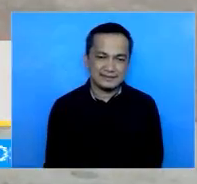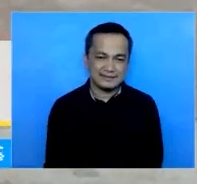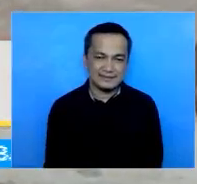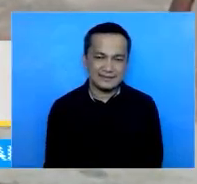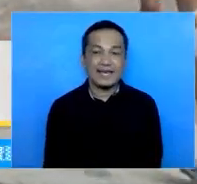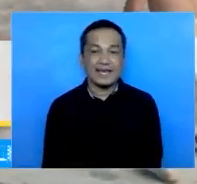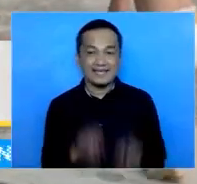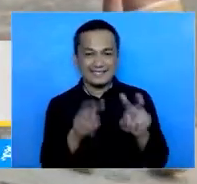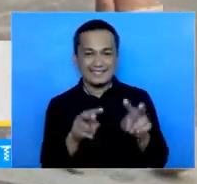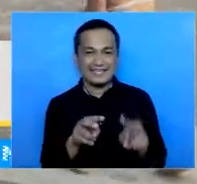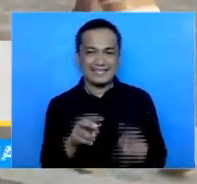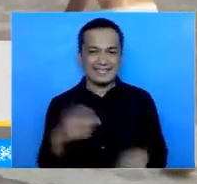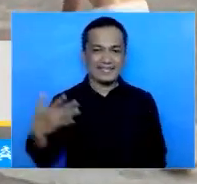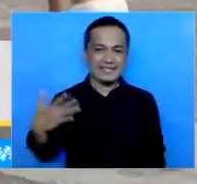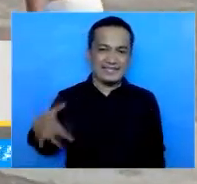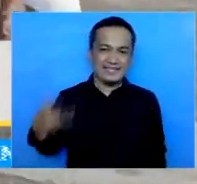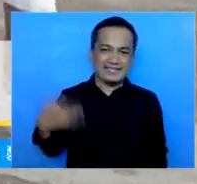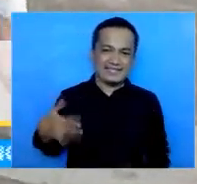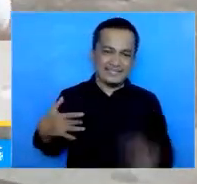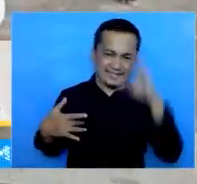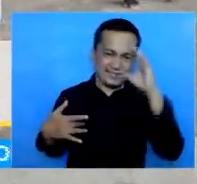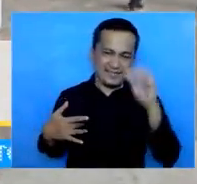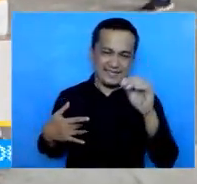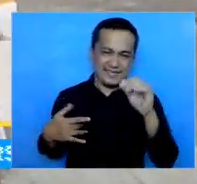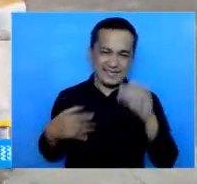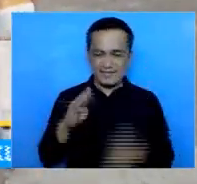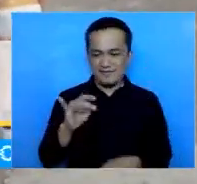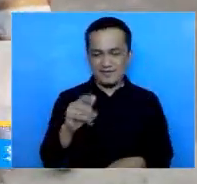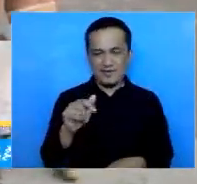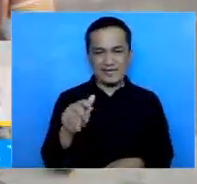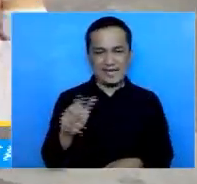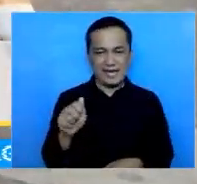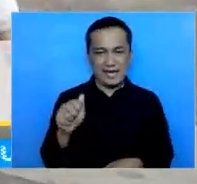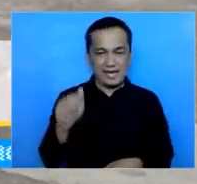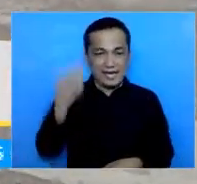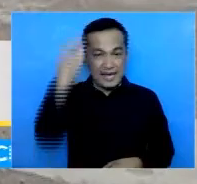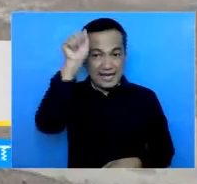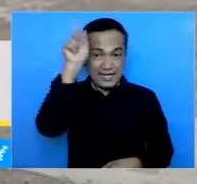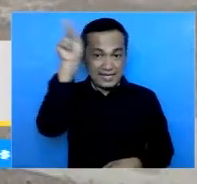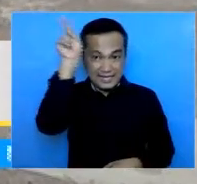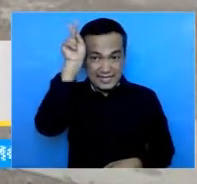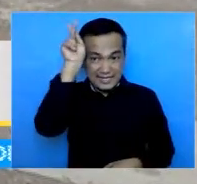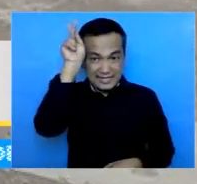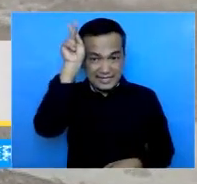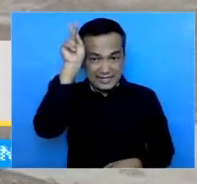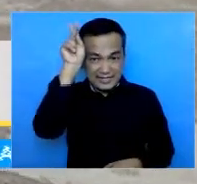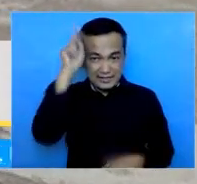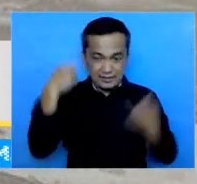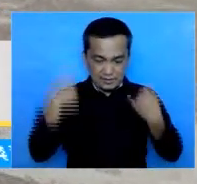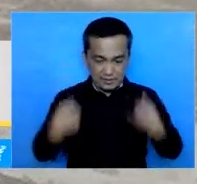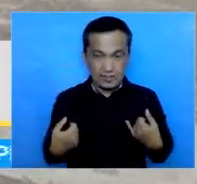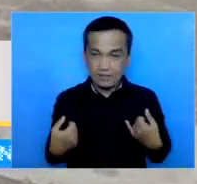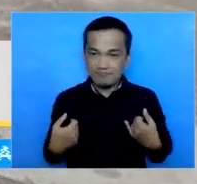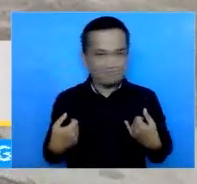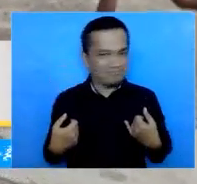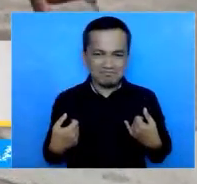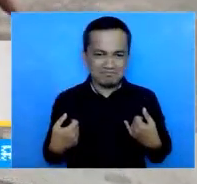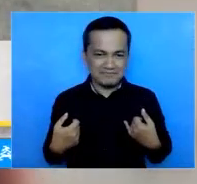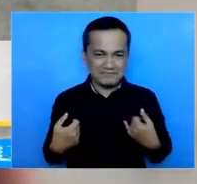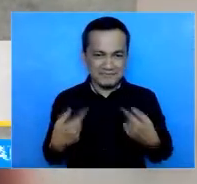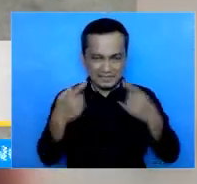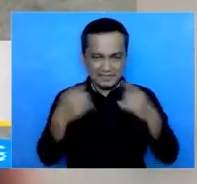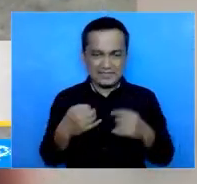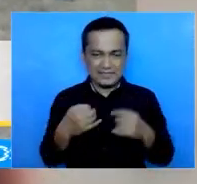Yan ang pakulo ng ilang lalaki sa Buruanga, Aklan. Imbis na jersey o pang-workout ang suot, pinili nilang